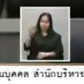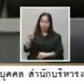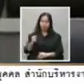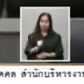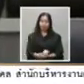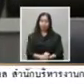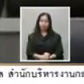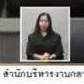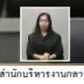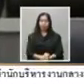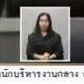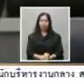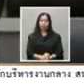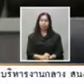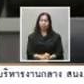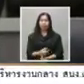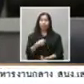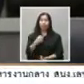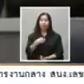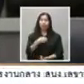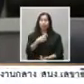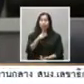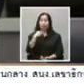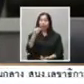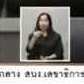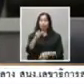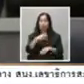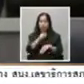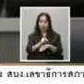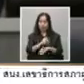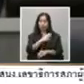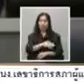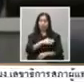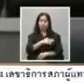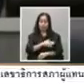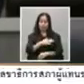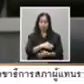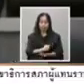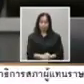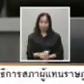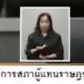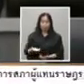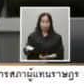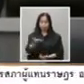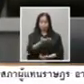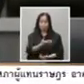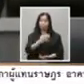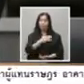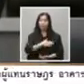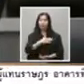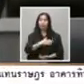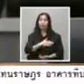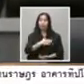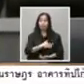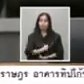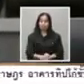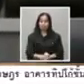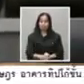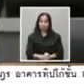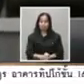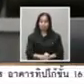ครับคือผมอยากให้ท่านประธานใจเย็นครับแล้วก็ทุกท่านในนี้ใจเย็นๆเถอะครับขอความส